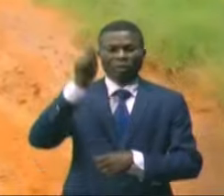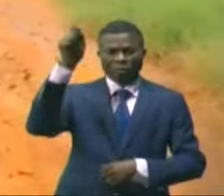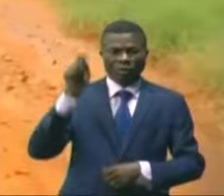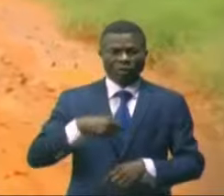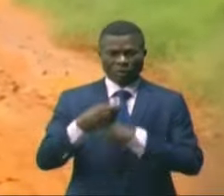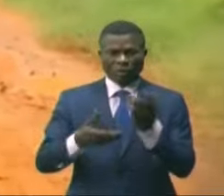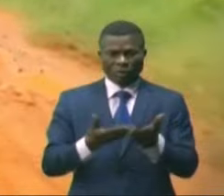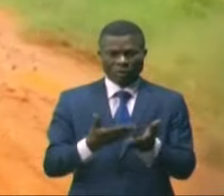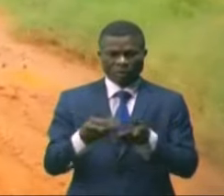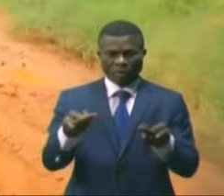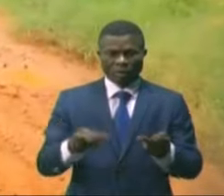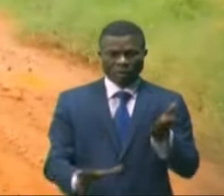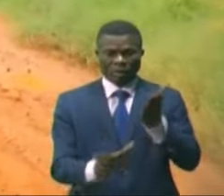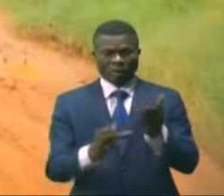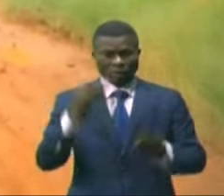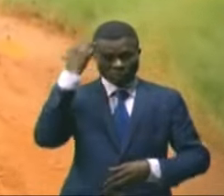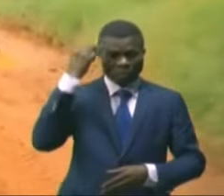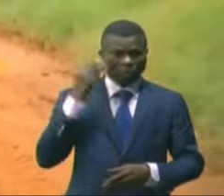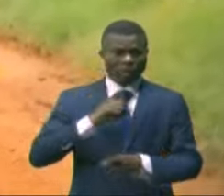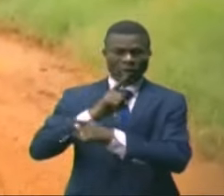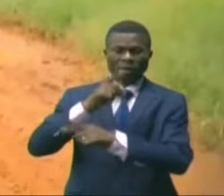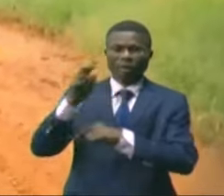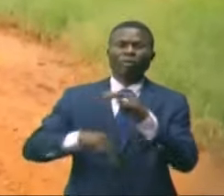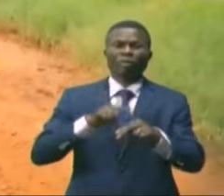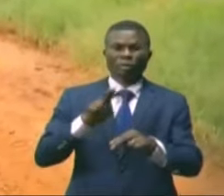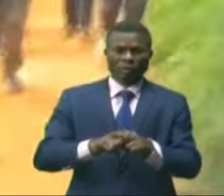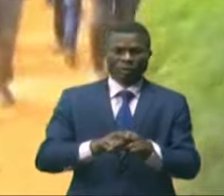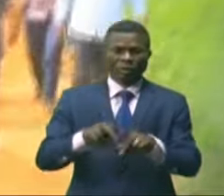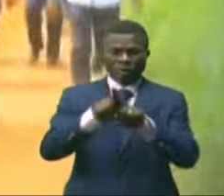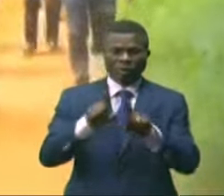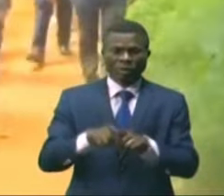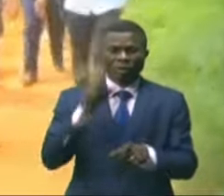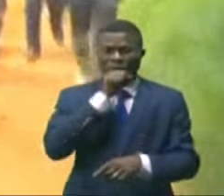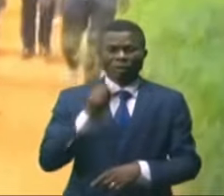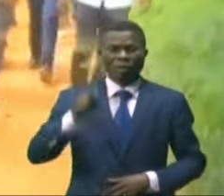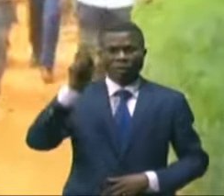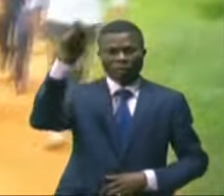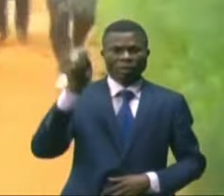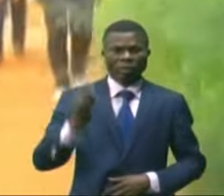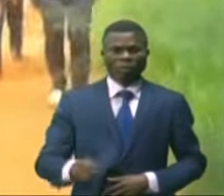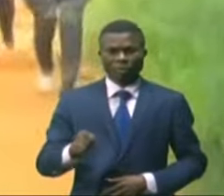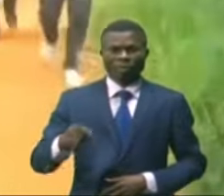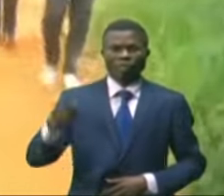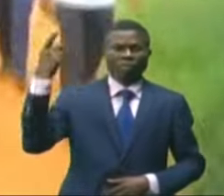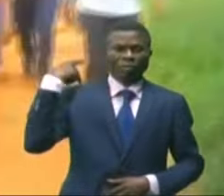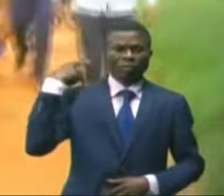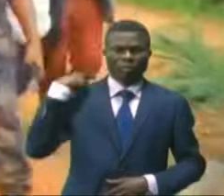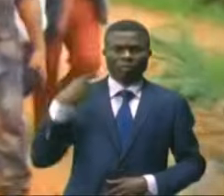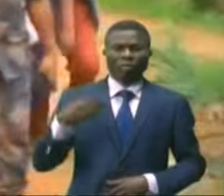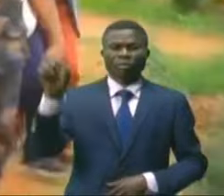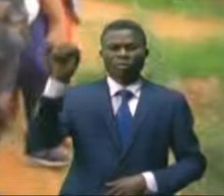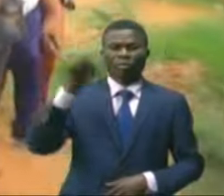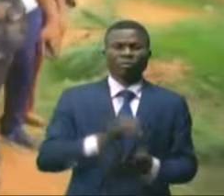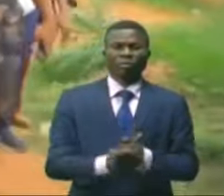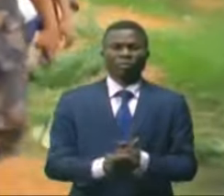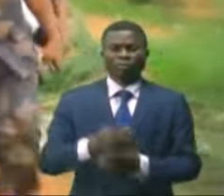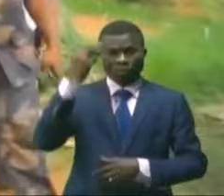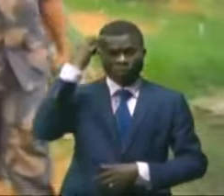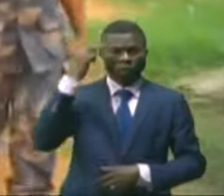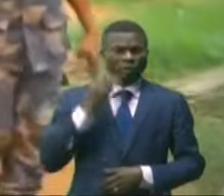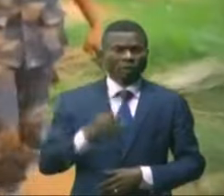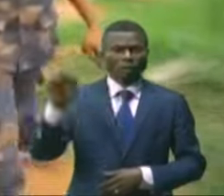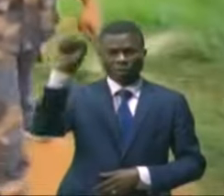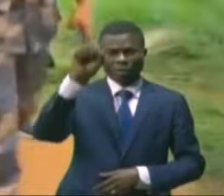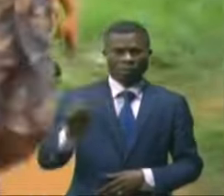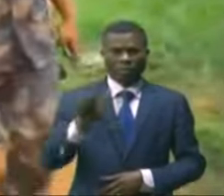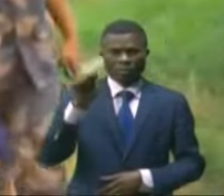sur le terrain par le vice-ministre de la Défense nationale et des anciens combattants, l'honorable Sami Adoubango Aoto, dans le cadre de la